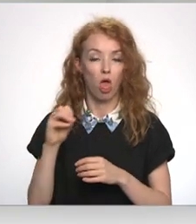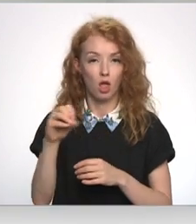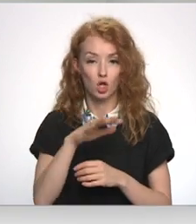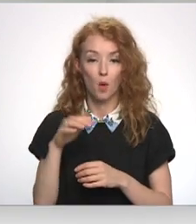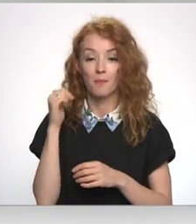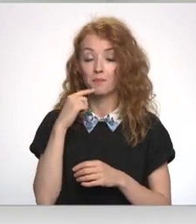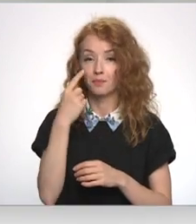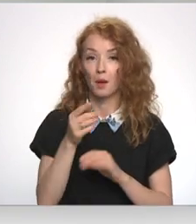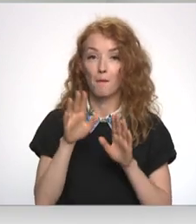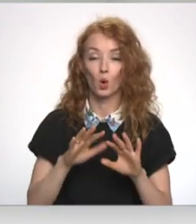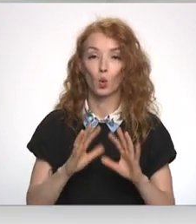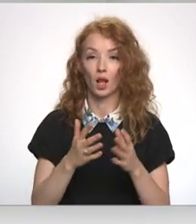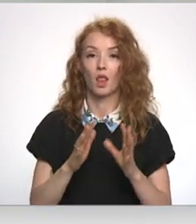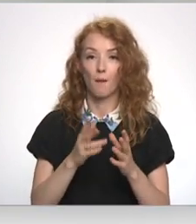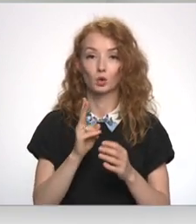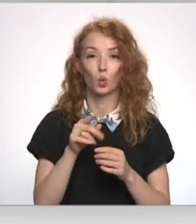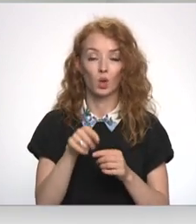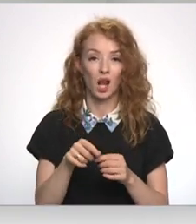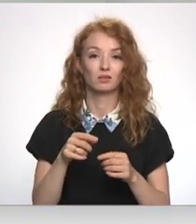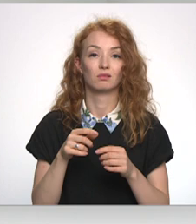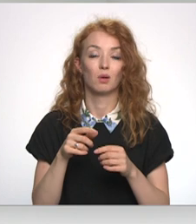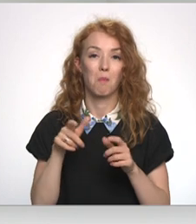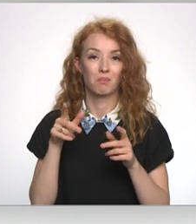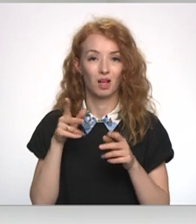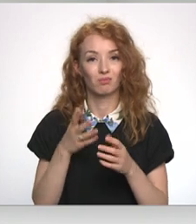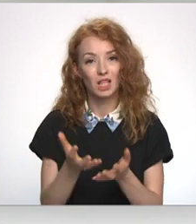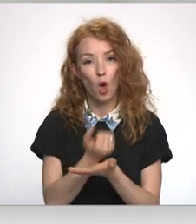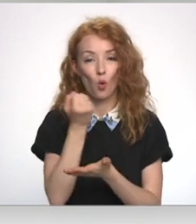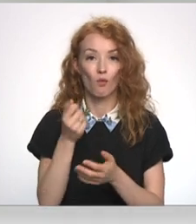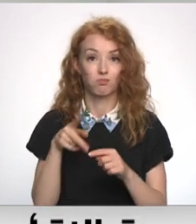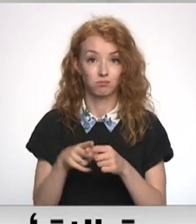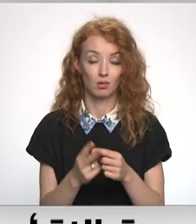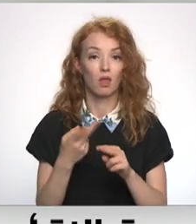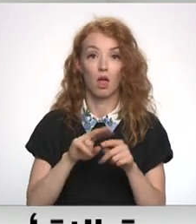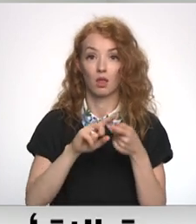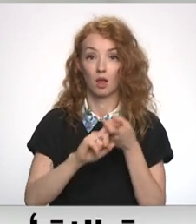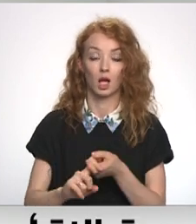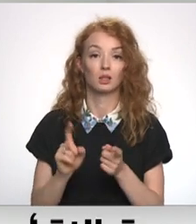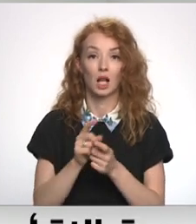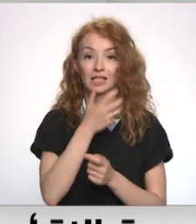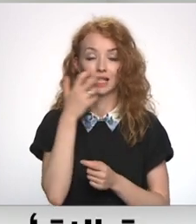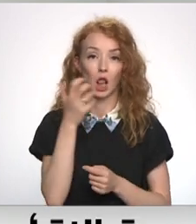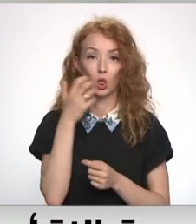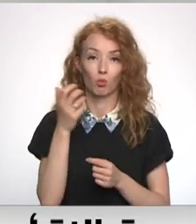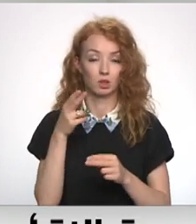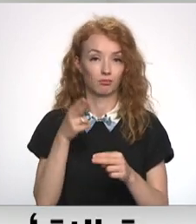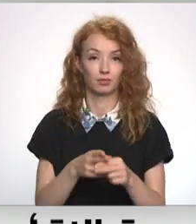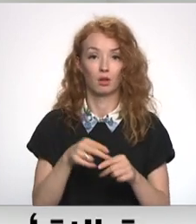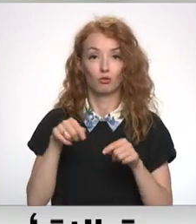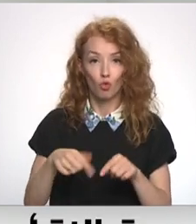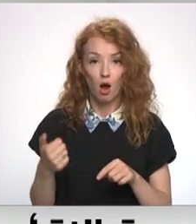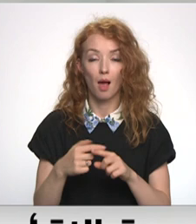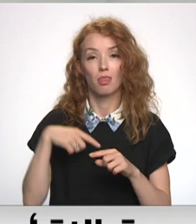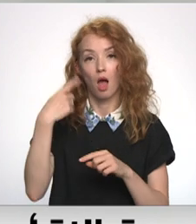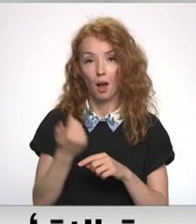kurināmās kūdras ieguves ierobežošanu, pārtraukšanu, mēs runājam arī par siltumu. Par siltumu šogad, nākamgad, pēc